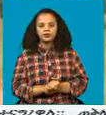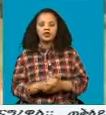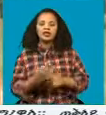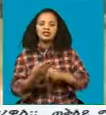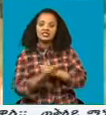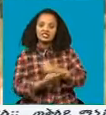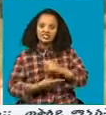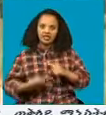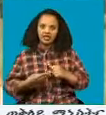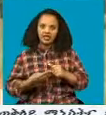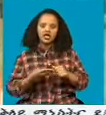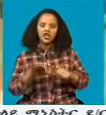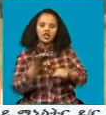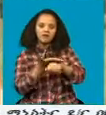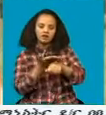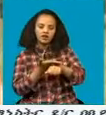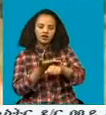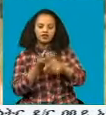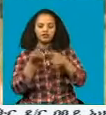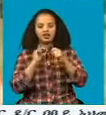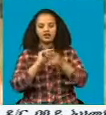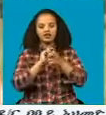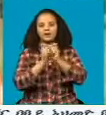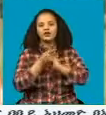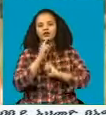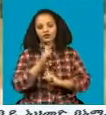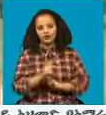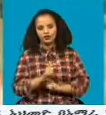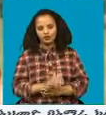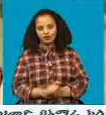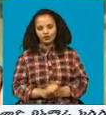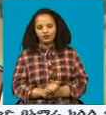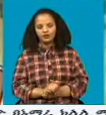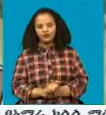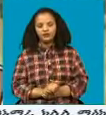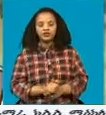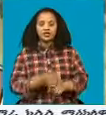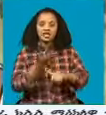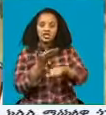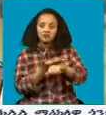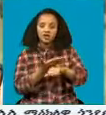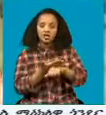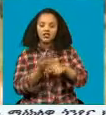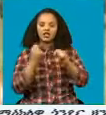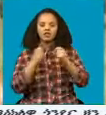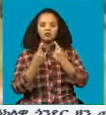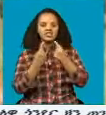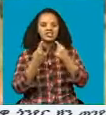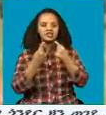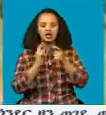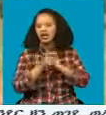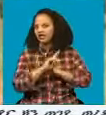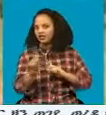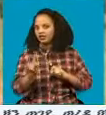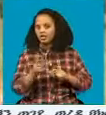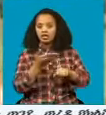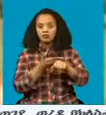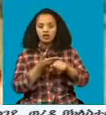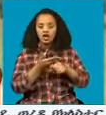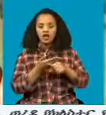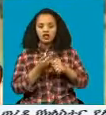የስንዴ ልመና ታሪክ መቀየር ነው። እንግዲህ የልመናው ታሪክ በንግግር አይቀየርም። የልመናው